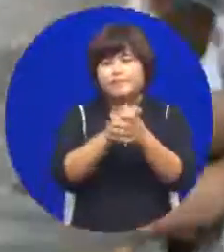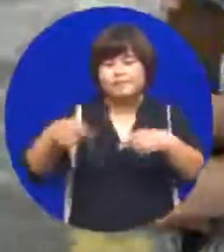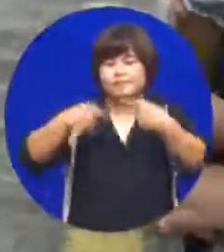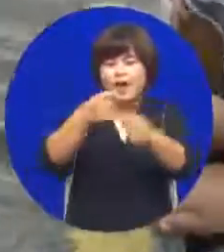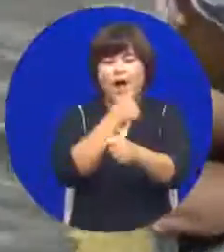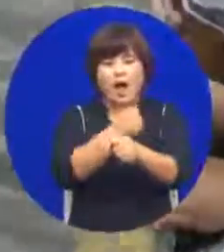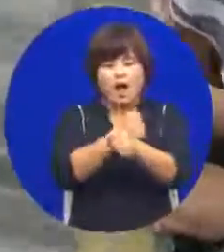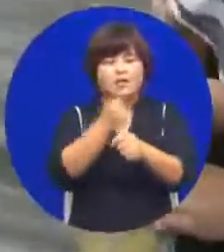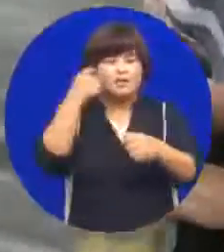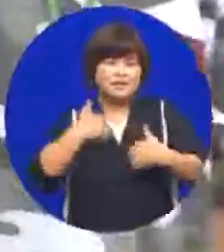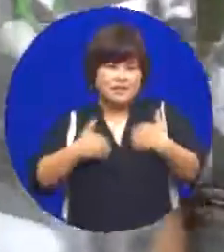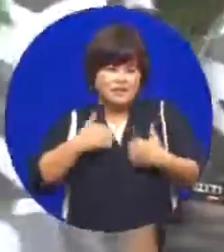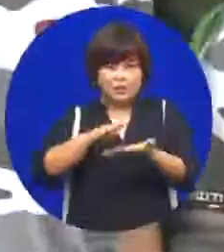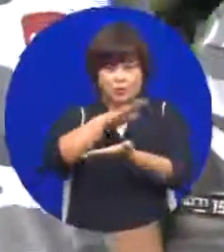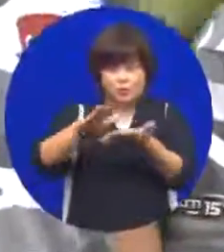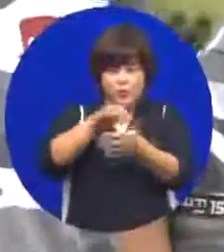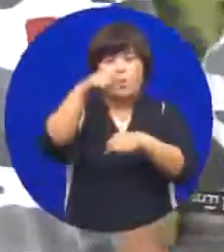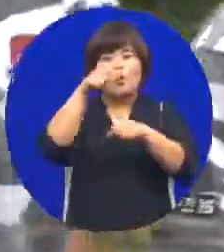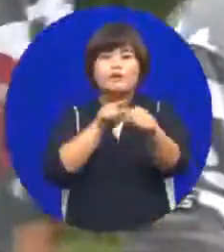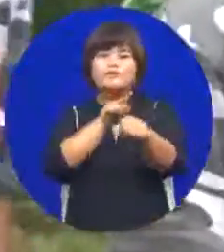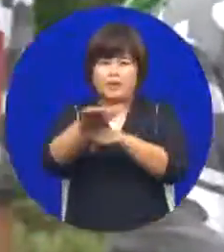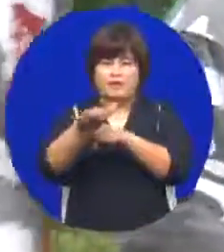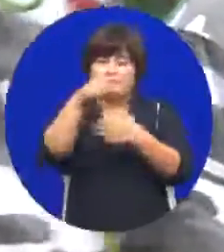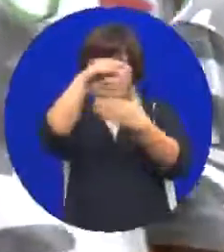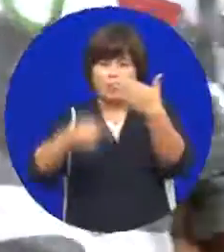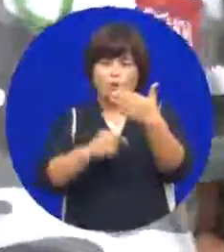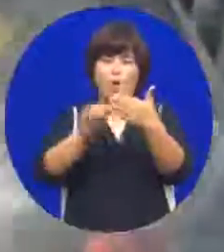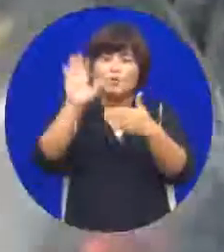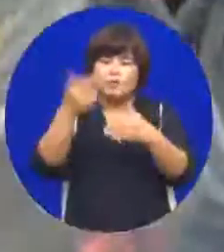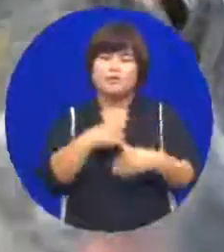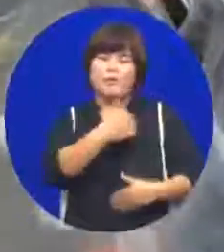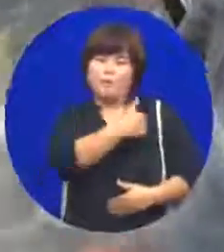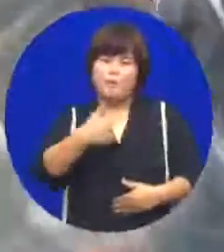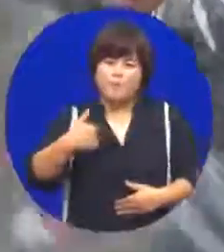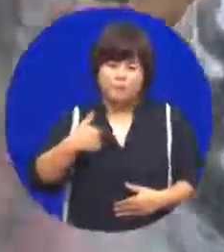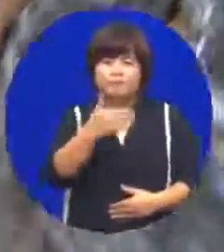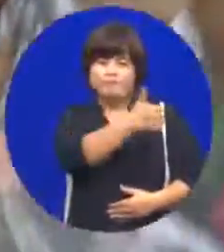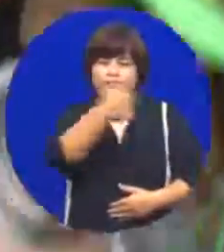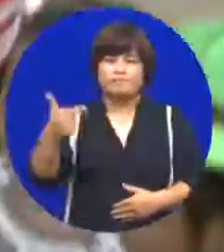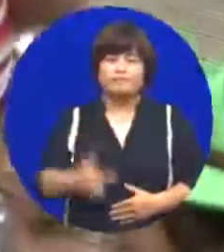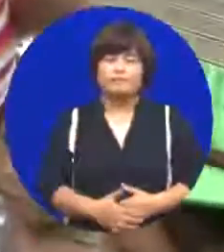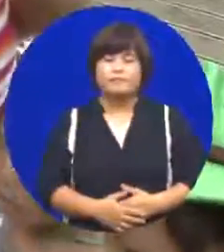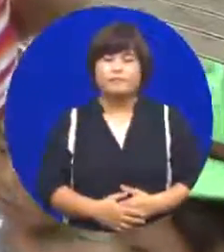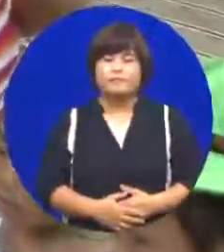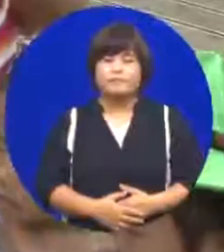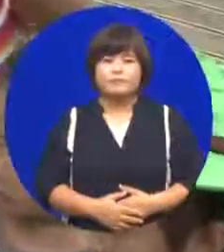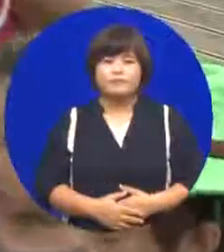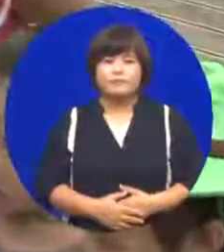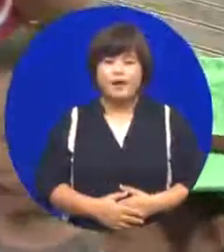있도록 친구들과의 신나는 놀이를 통한 체험 위주로 프로그램이 운영되고 있어 높은 만족도를 이끌어내고